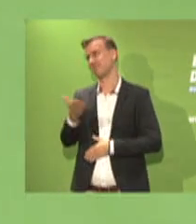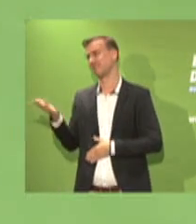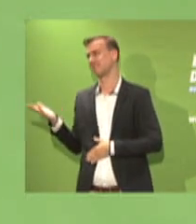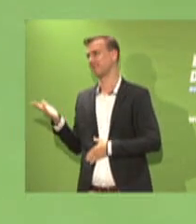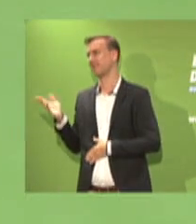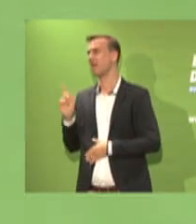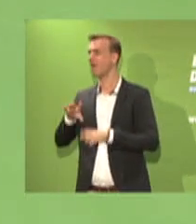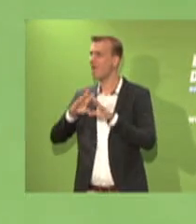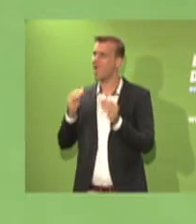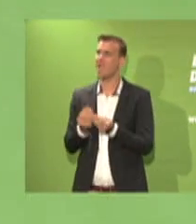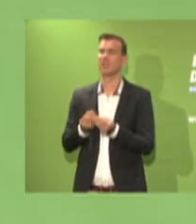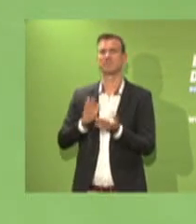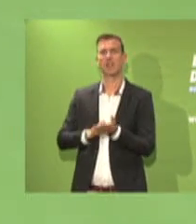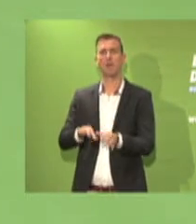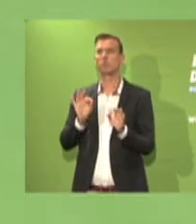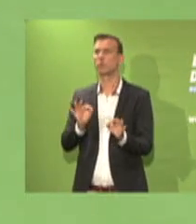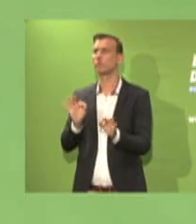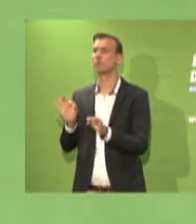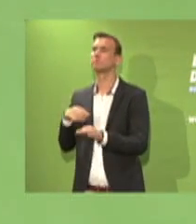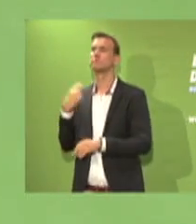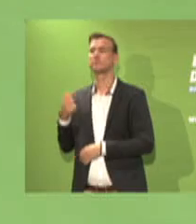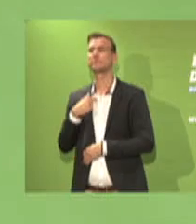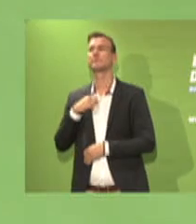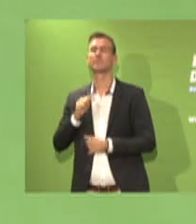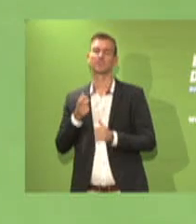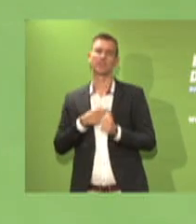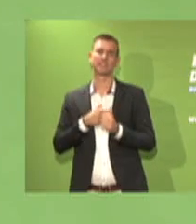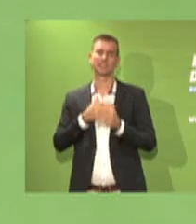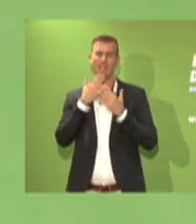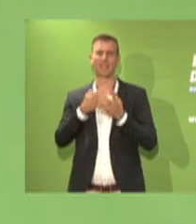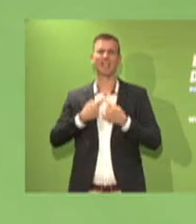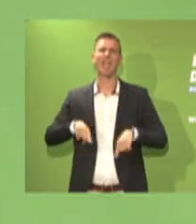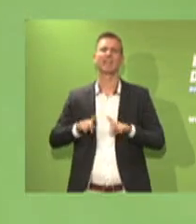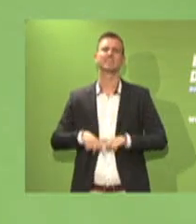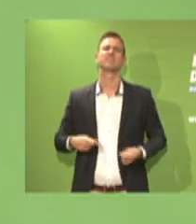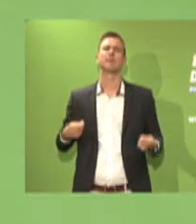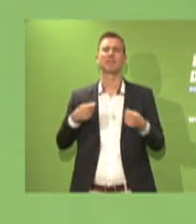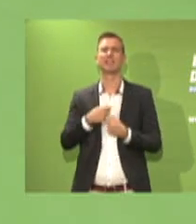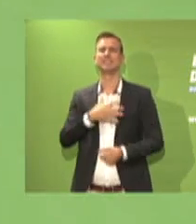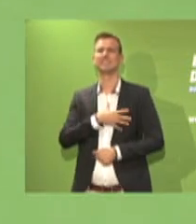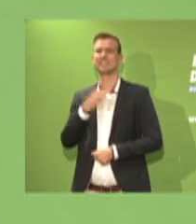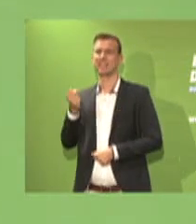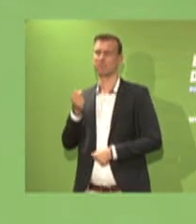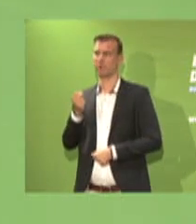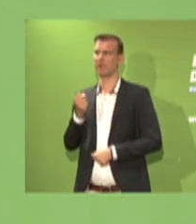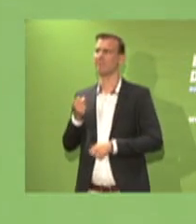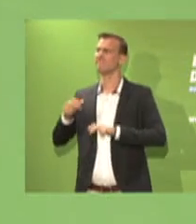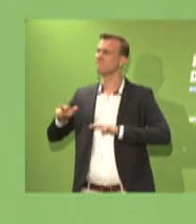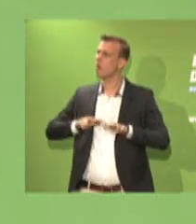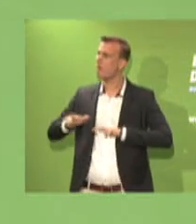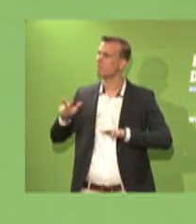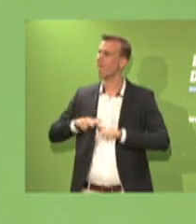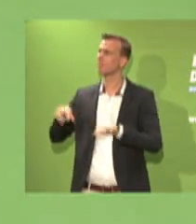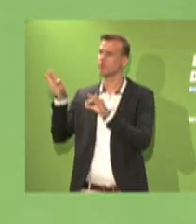alles so geklappt hat. Dafür bedanken wir uns zunächst beim Kreisverband Siegburg hier, der bei der Vorbereitung